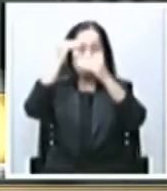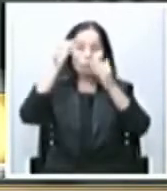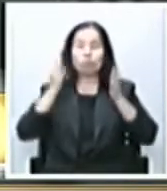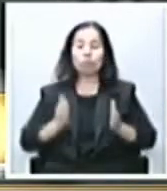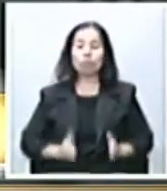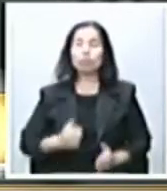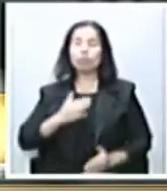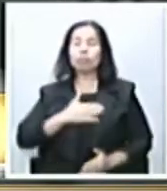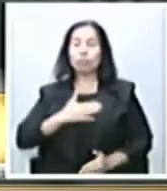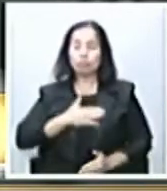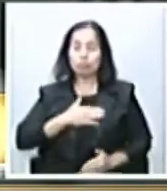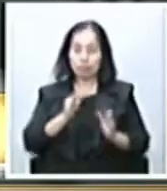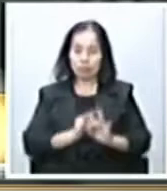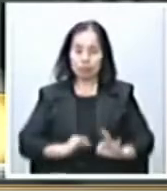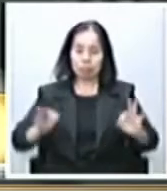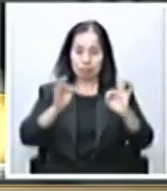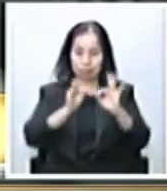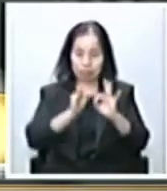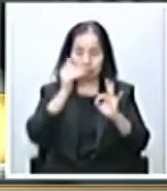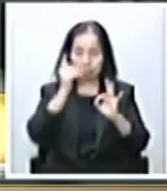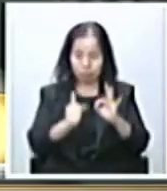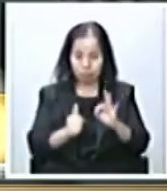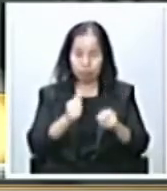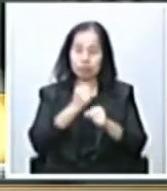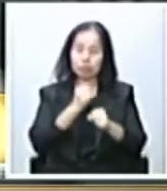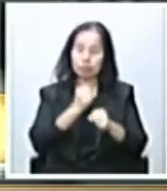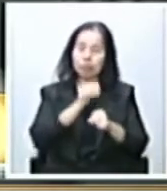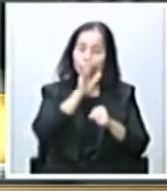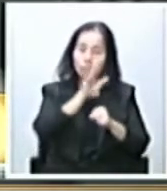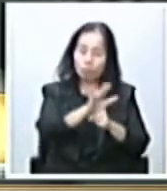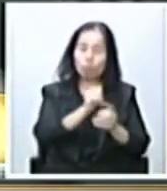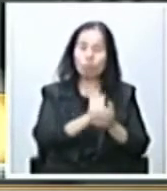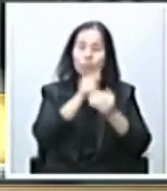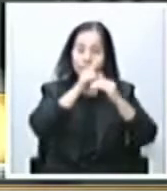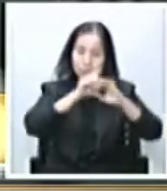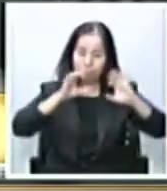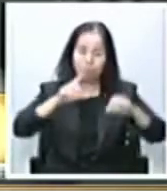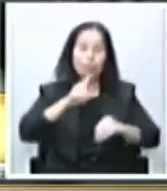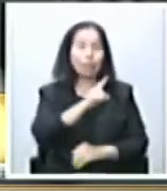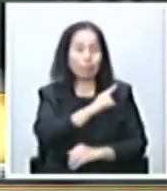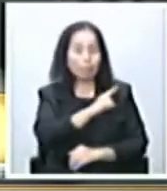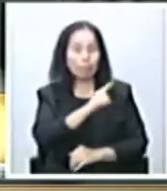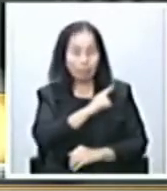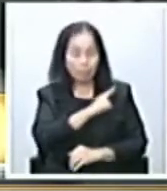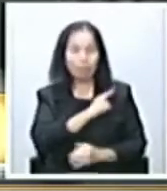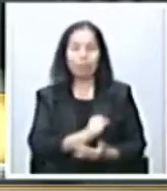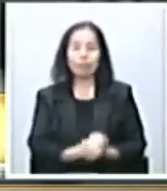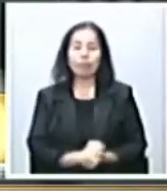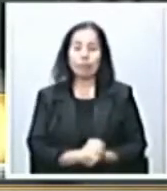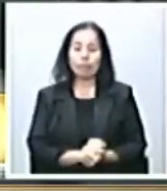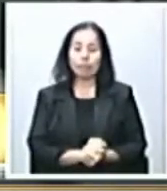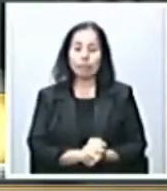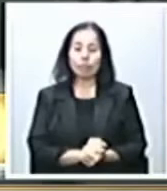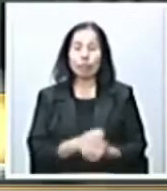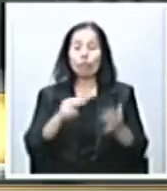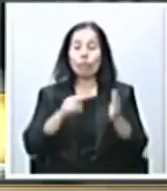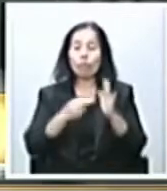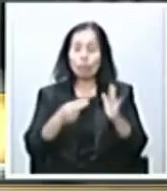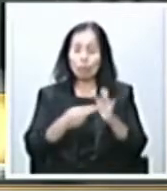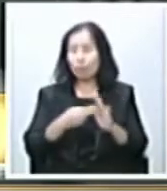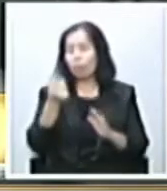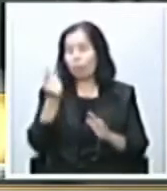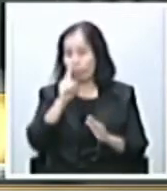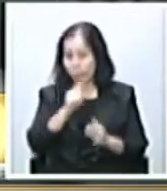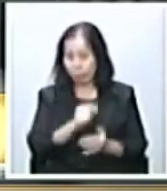พันธกิจหลักของรัฐที่จำเป็นที่จะต้องทำให้เกิดขึ้นดังนั้นปฏิเสธความรับผิดชอบไม่ได้ครับว่